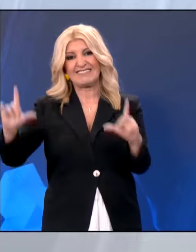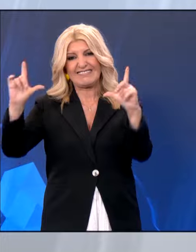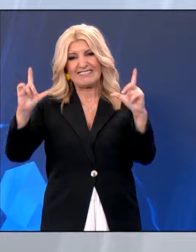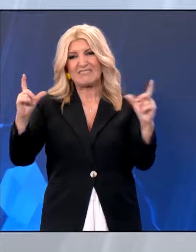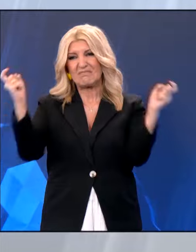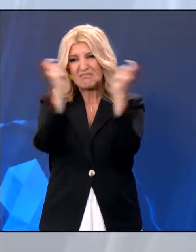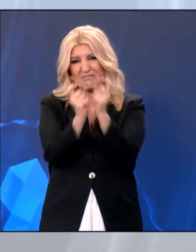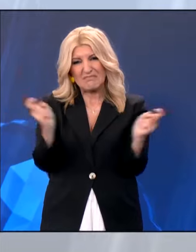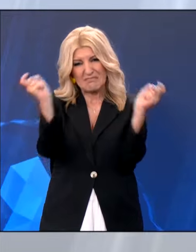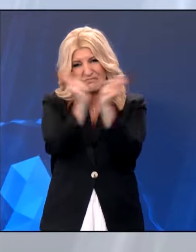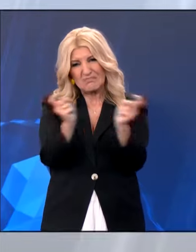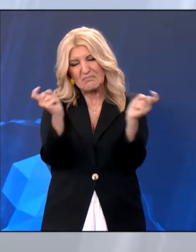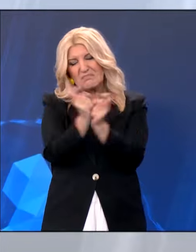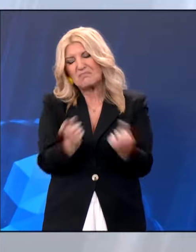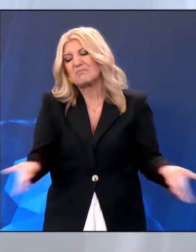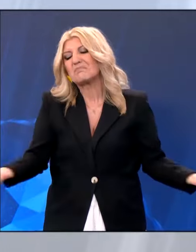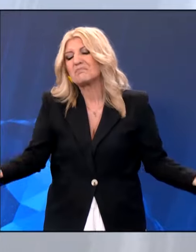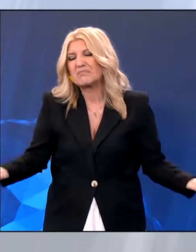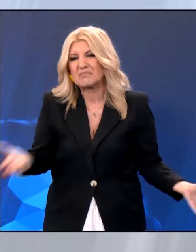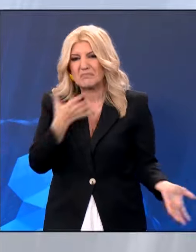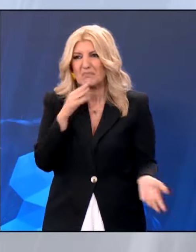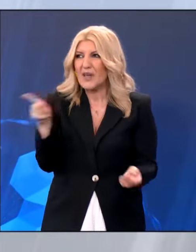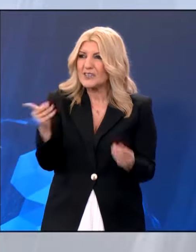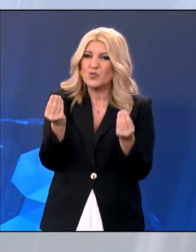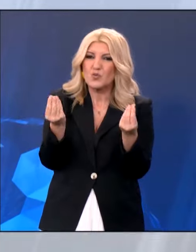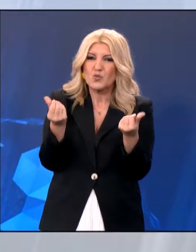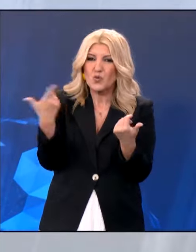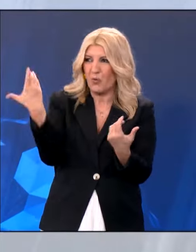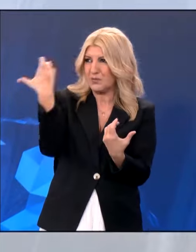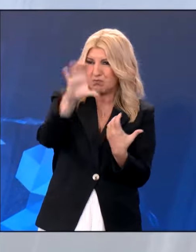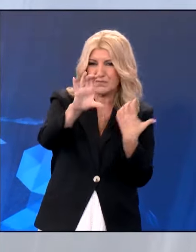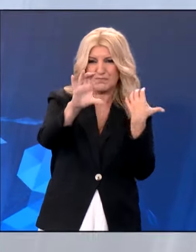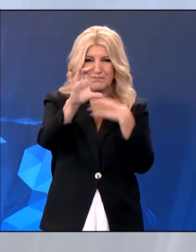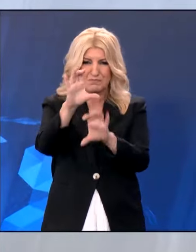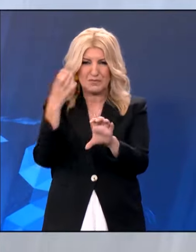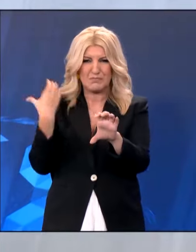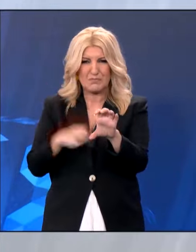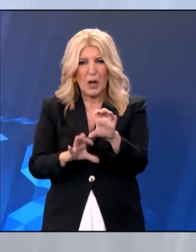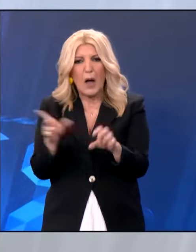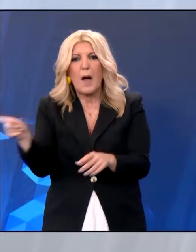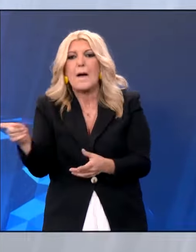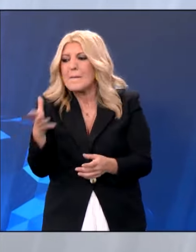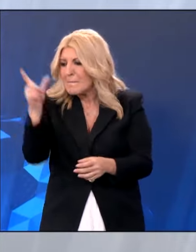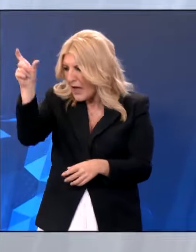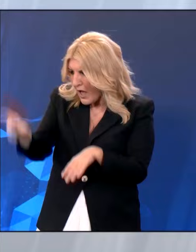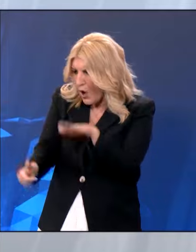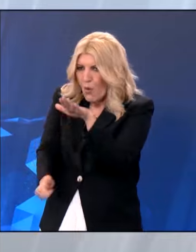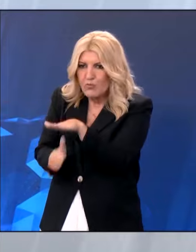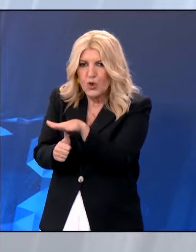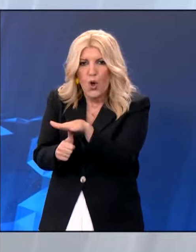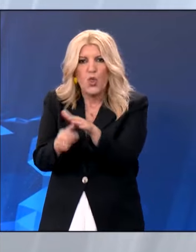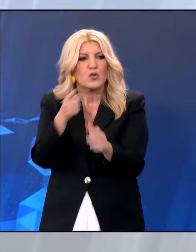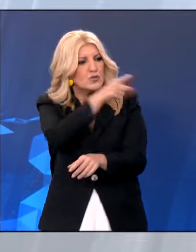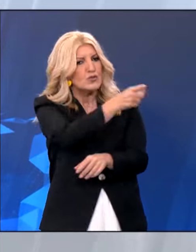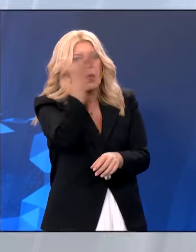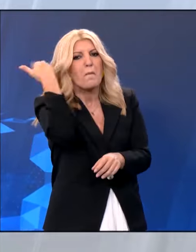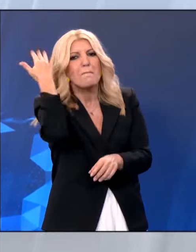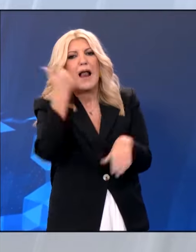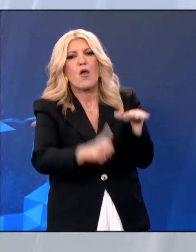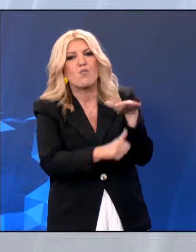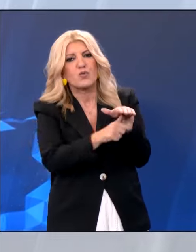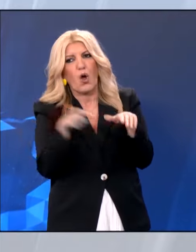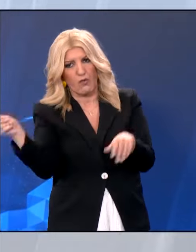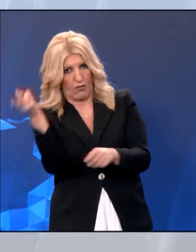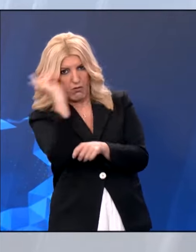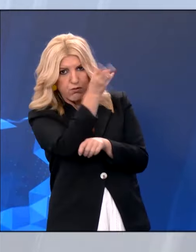που μέσω social media πάει να γίνει πολιτική. Αυτά... Δεν μπορείς να χρεώνεις τον πρώην πρόεδρο ό,τι και να συμβαίνει μέσα στο κόμμα. Κύριος Κασελάκης από τις ΗΠΑ, όπου